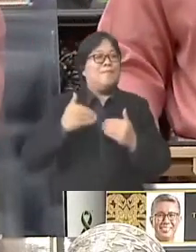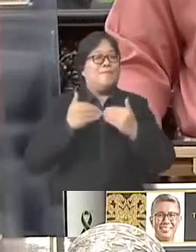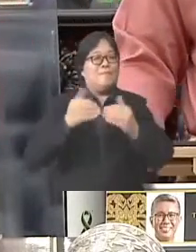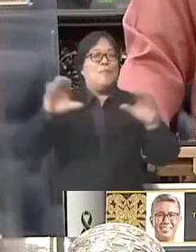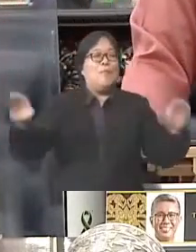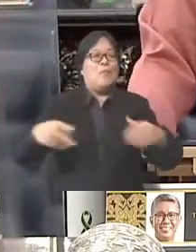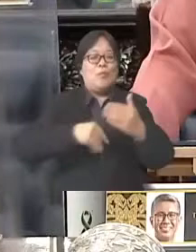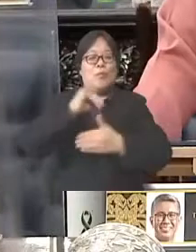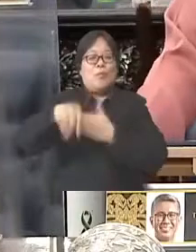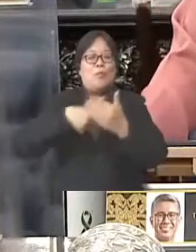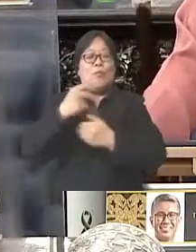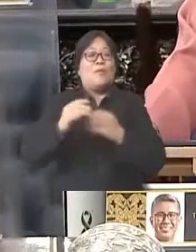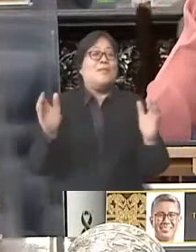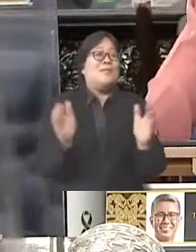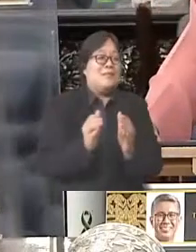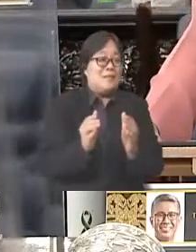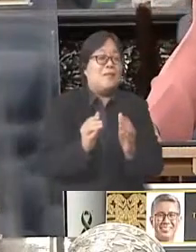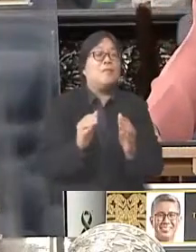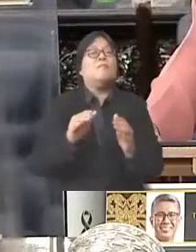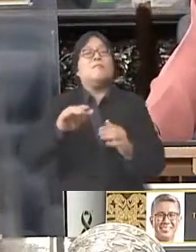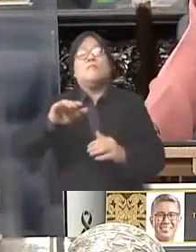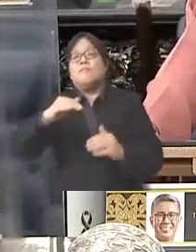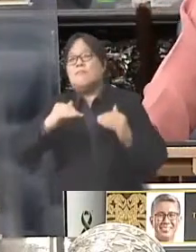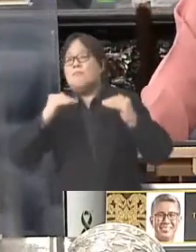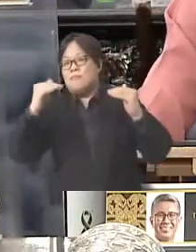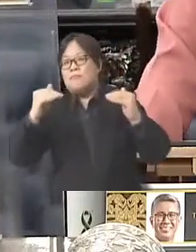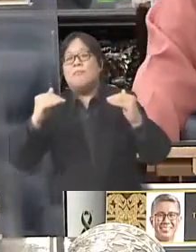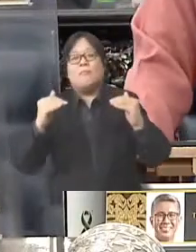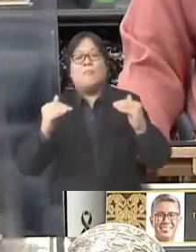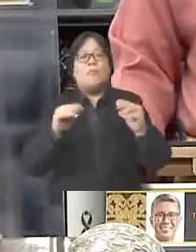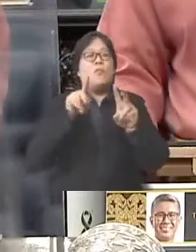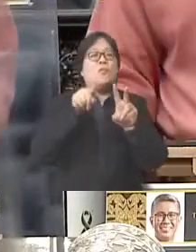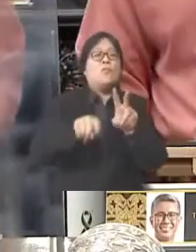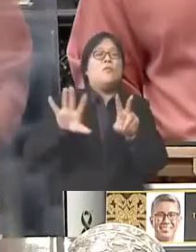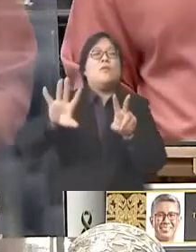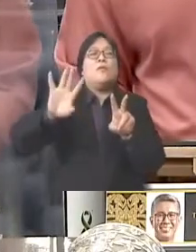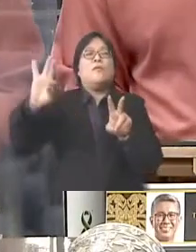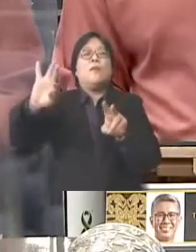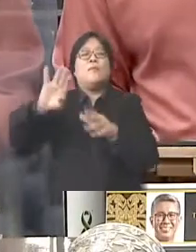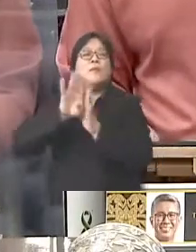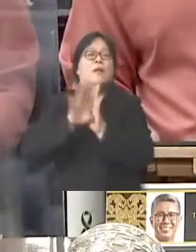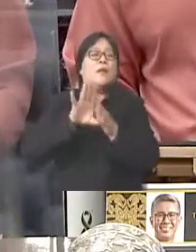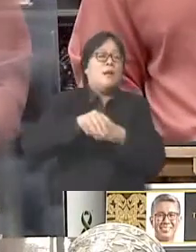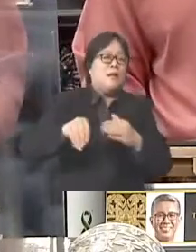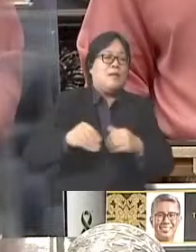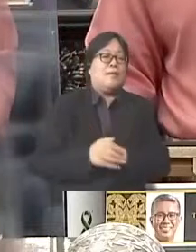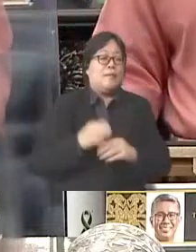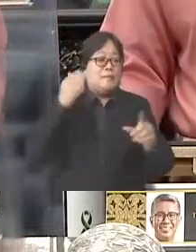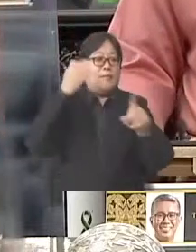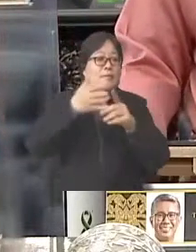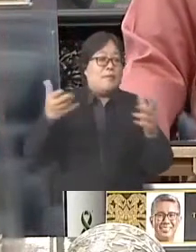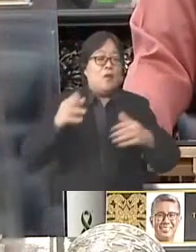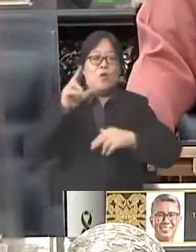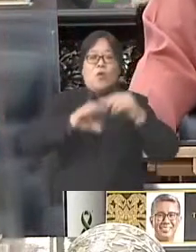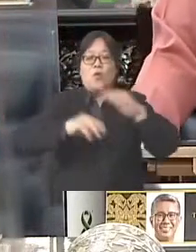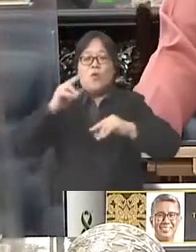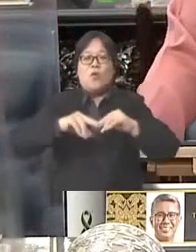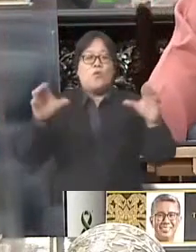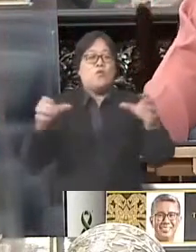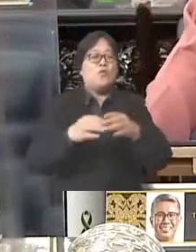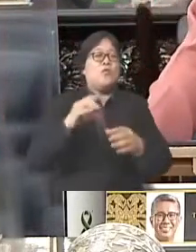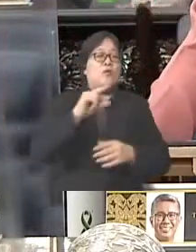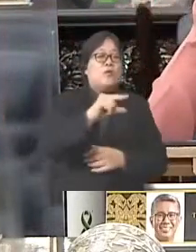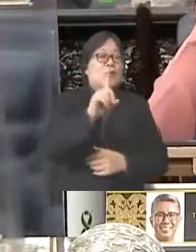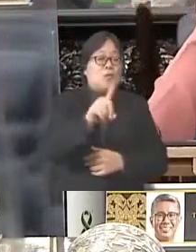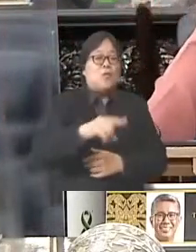akan terus melaksanakan project-project kecil dan sederhana bernilai 9 bila rincheat yang dikhususkan kepada konsep gelas